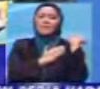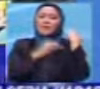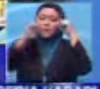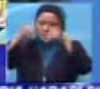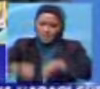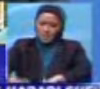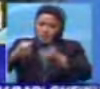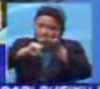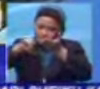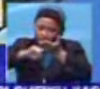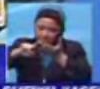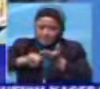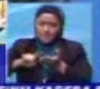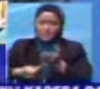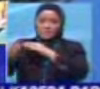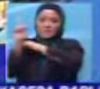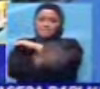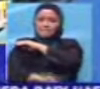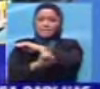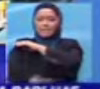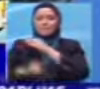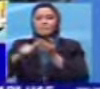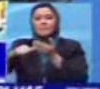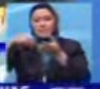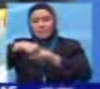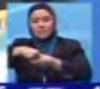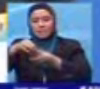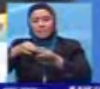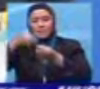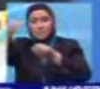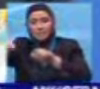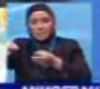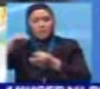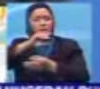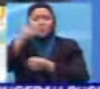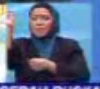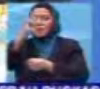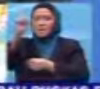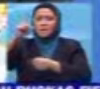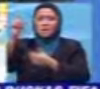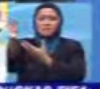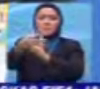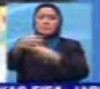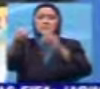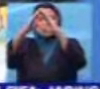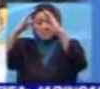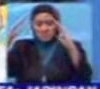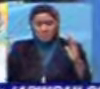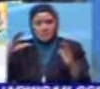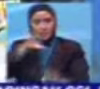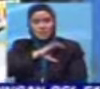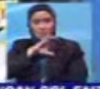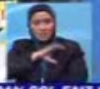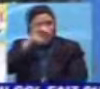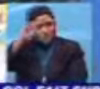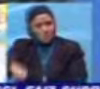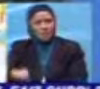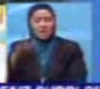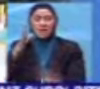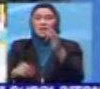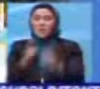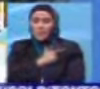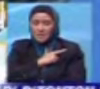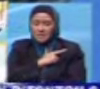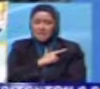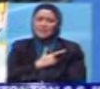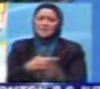sama-sama tertunggak dia di semua IPD dan di semua balai trafik. Selain daripada itu, kalau dia malas sangat, dia boleh cek melalui online,